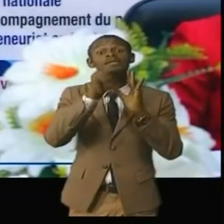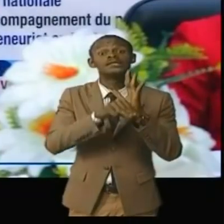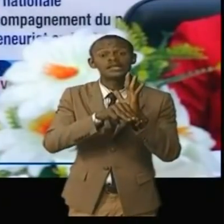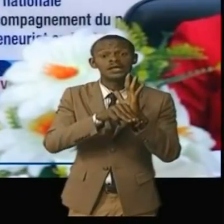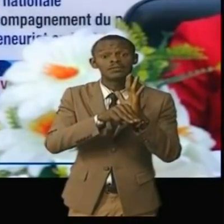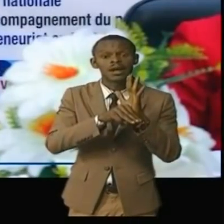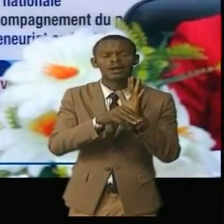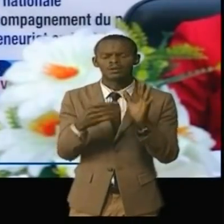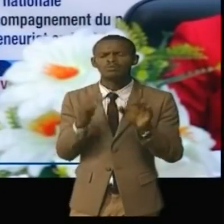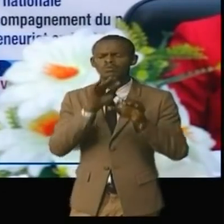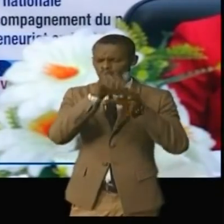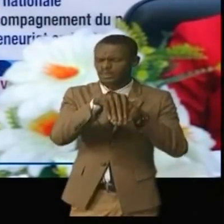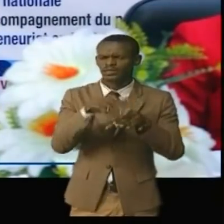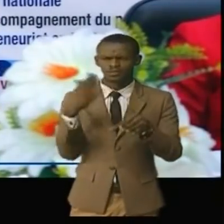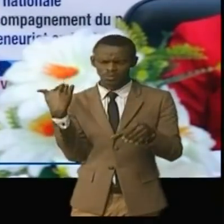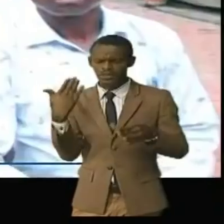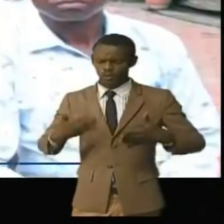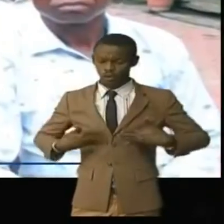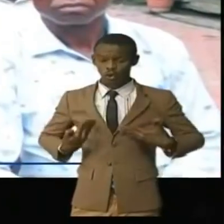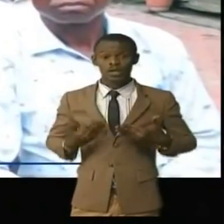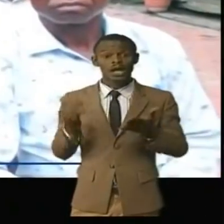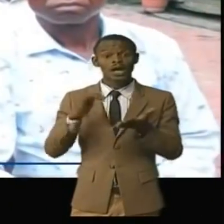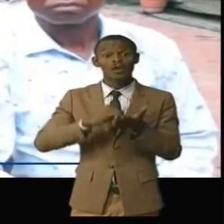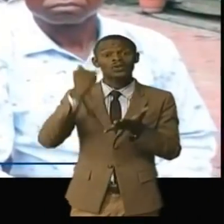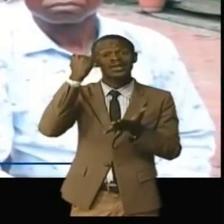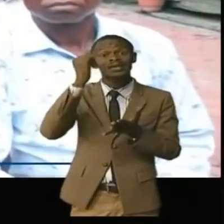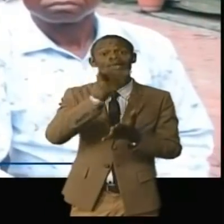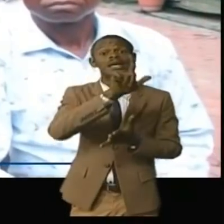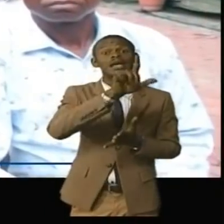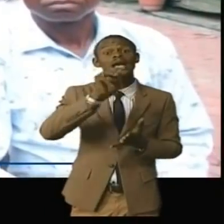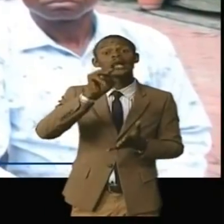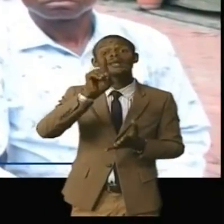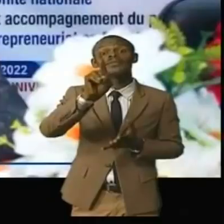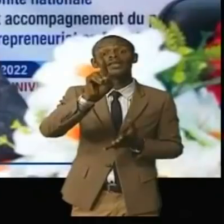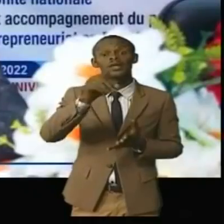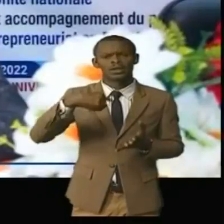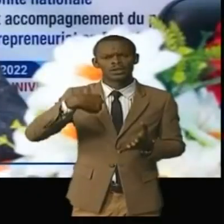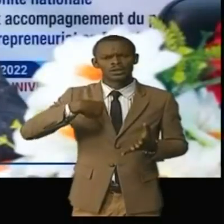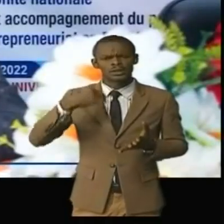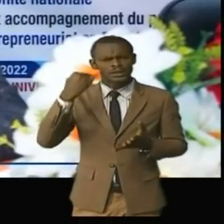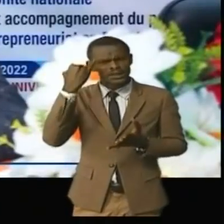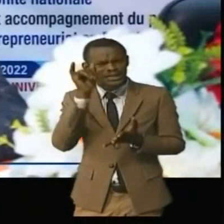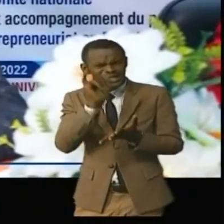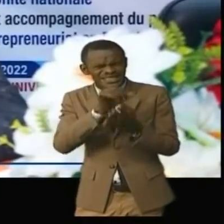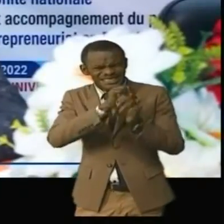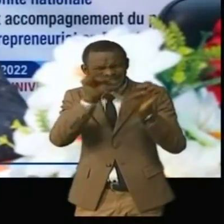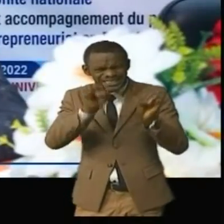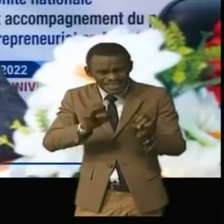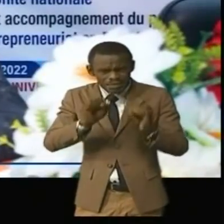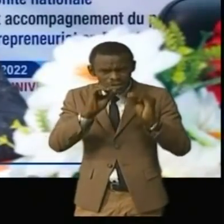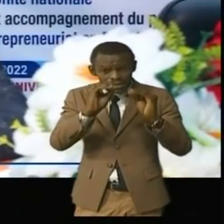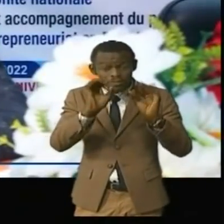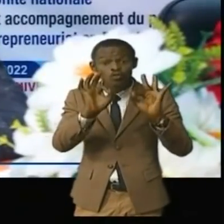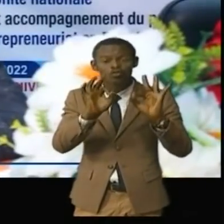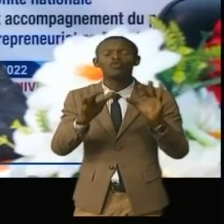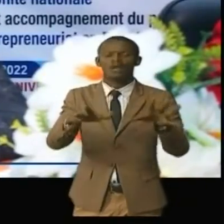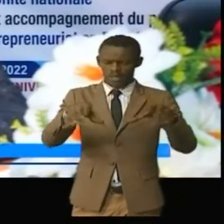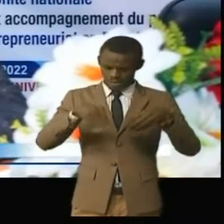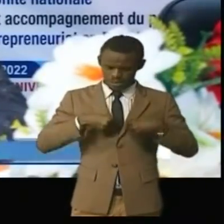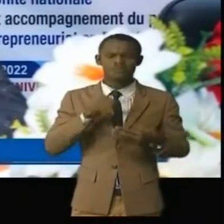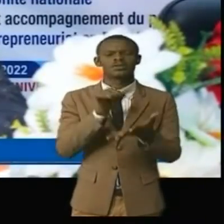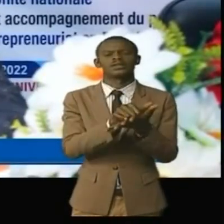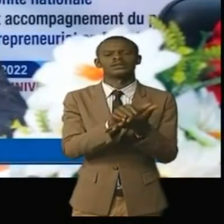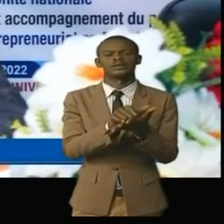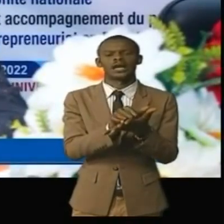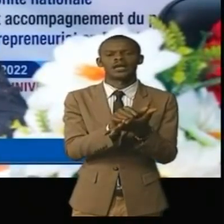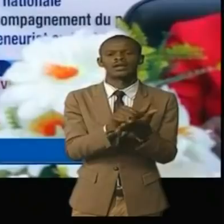LMD en management pour tous les cycles. Le problème de LMD, il a fallu attendre que son Excellence Moïse